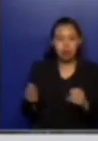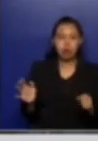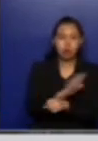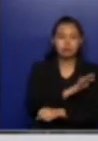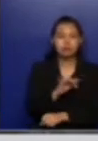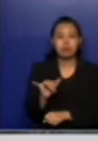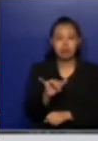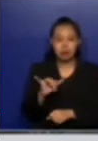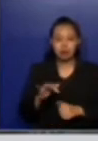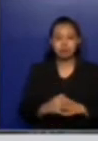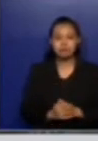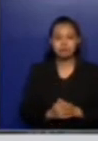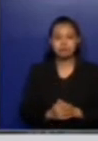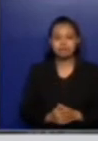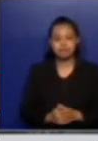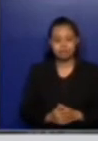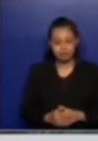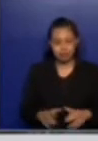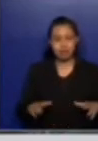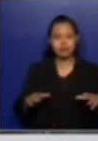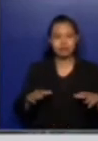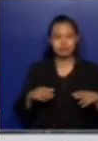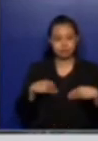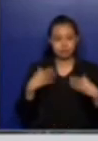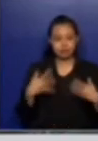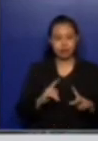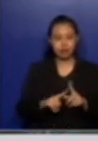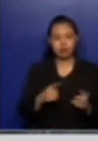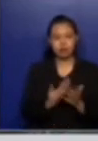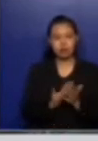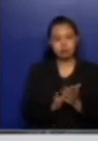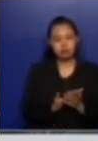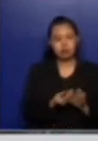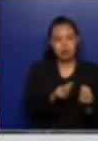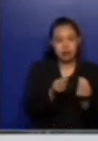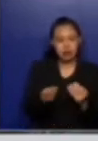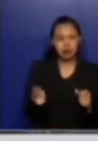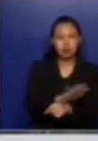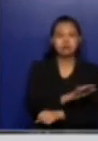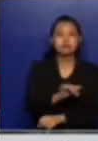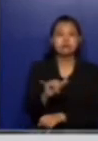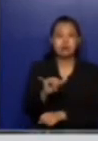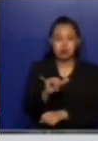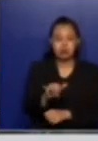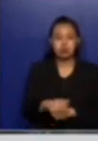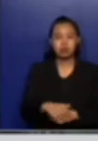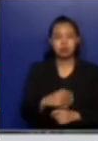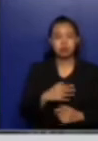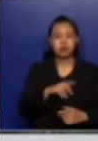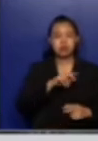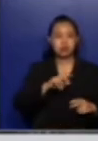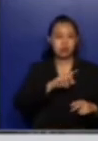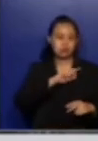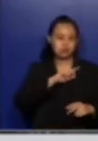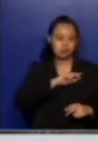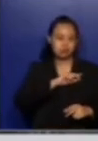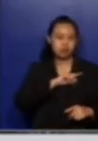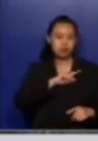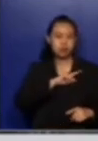วที่รับปากจะแจกก็ยังได้ไม่เต็มกันอันนี้ก็เป็นหน้าที่ที่รัฐบาลจะต้องไปดูแลต่อเพราะฉะ